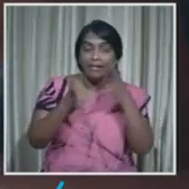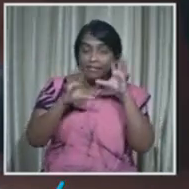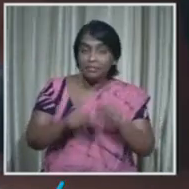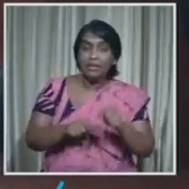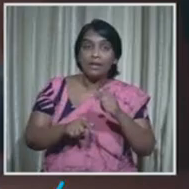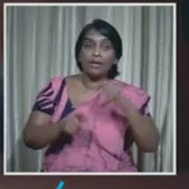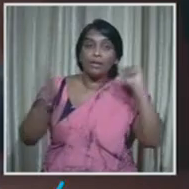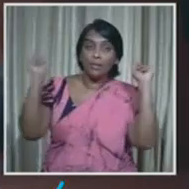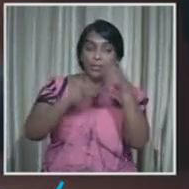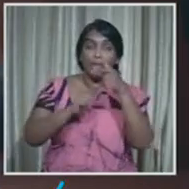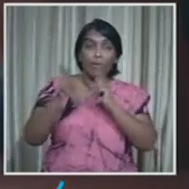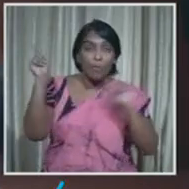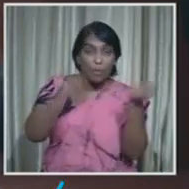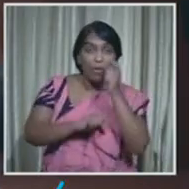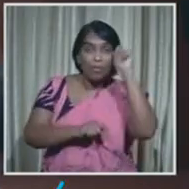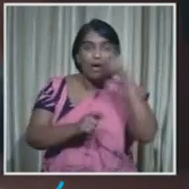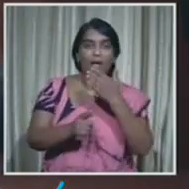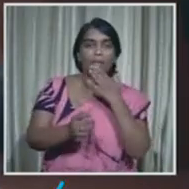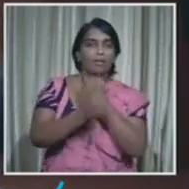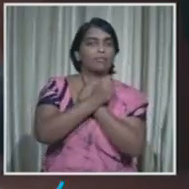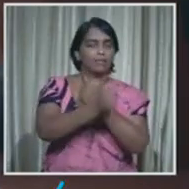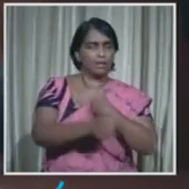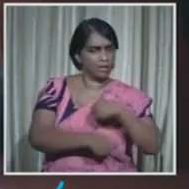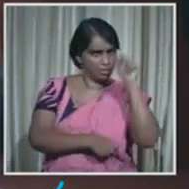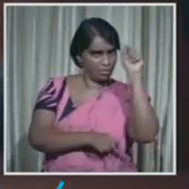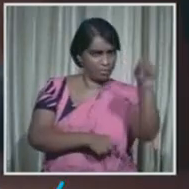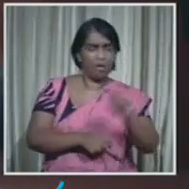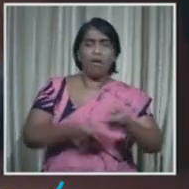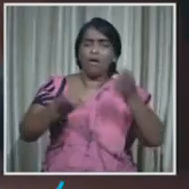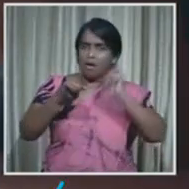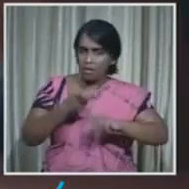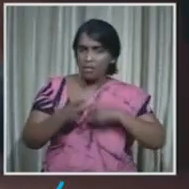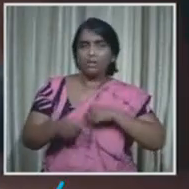ඇමරිකාවේ අද හිරේට නියම වෙලා තියෙනවා මා ඒක කිව්වා ඊළඟ මම කිව්වා